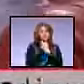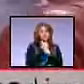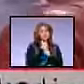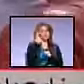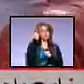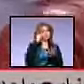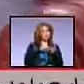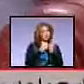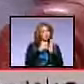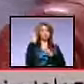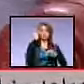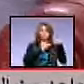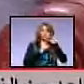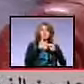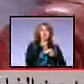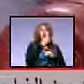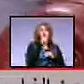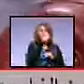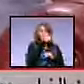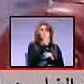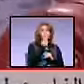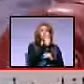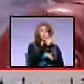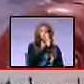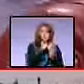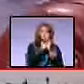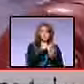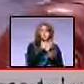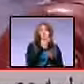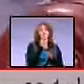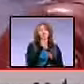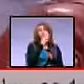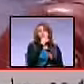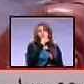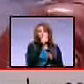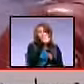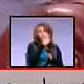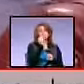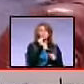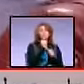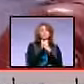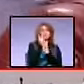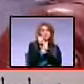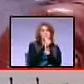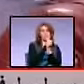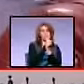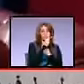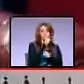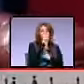ومفترض انك انت امتداد لمخرج كبير، يبقى لازم على الاقل يعني ابن الوز يكون عوام. اشتغلت مساعد مخرج.